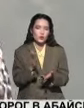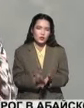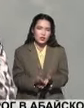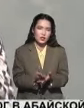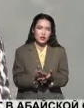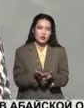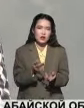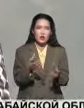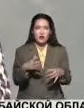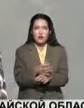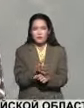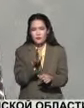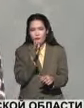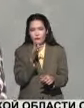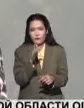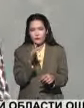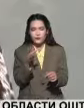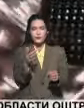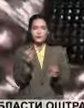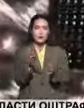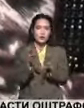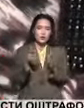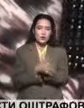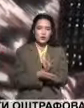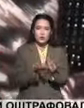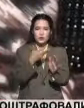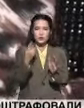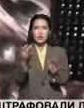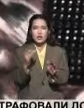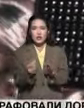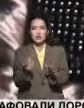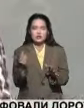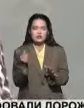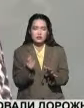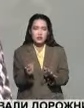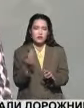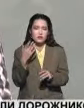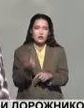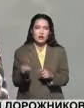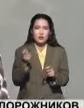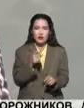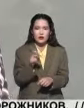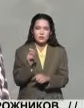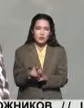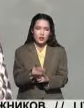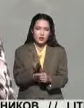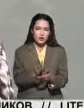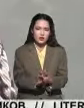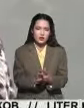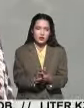вовремя выключаем, смотрим, отключили, нет. И всегда смотрим. Если уезжаем куда-то надолго, мы